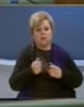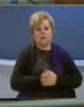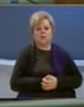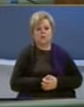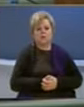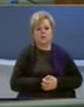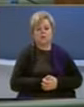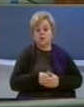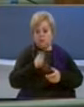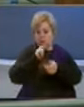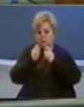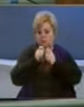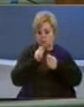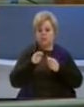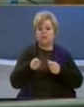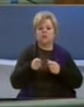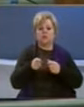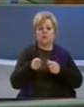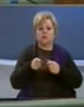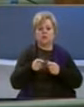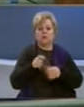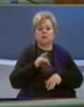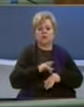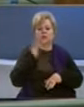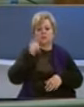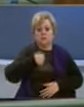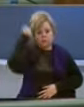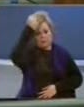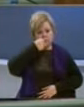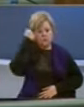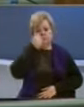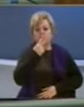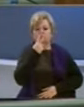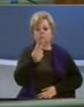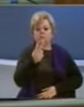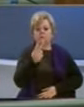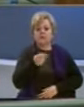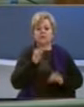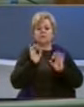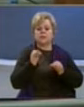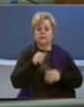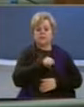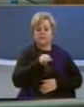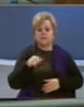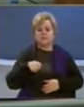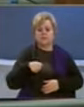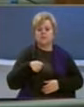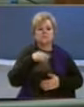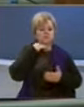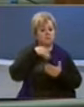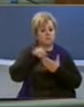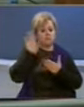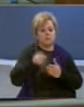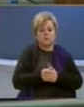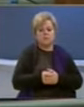që në këtë marveshje, në këtë pjesë të ndishme të Kosovës, e kemi parasysh që i ka specifikat e veta, sepse është veri, edhe